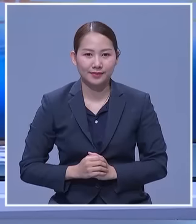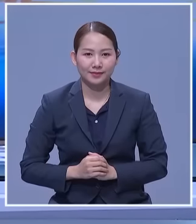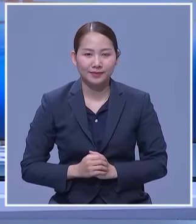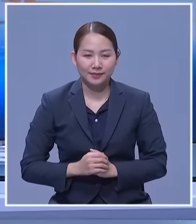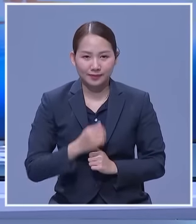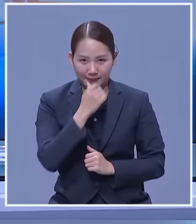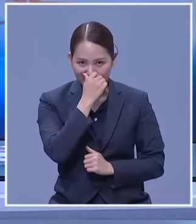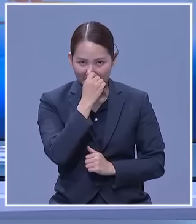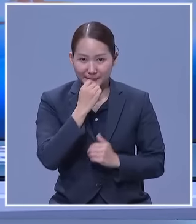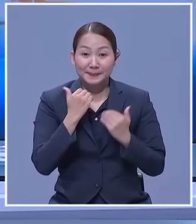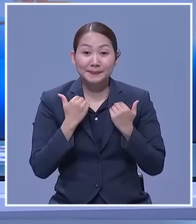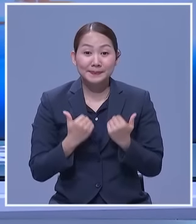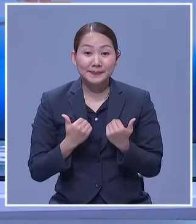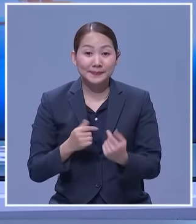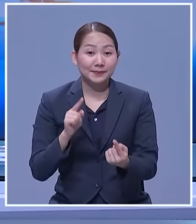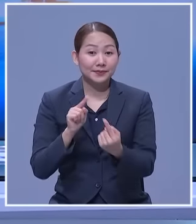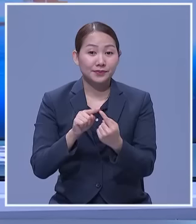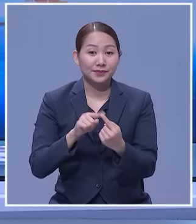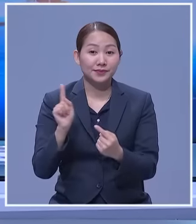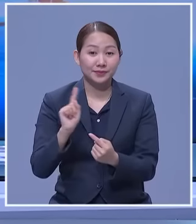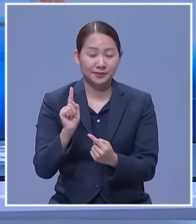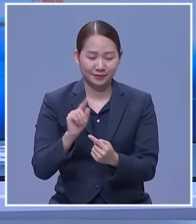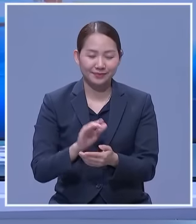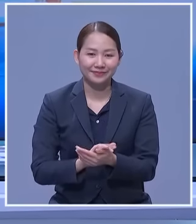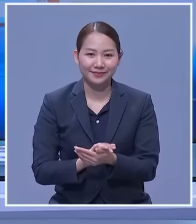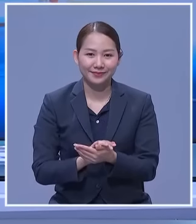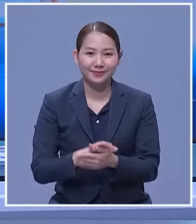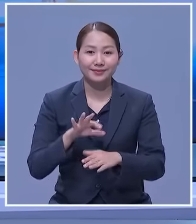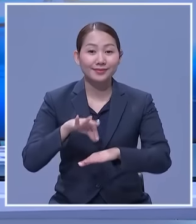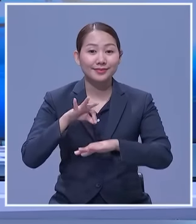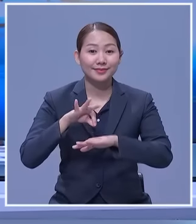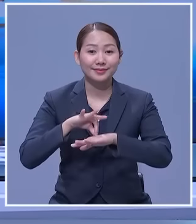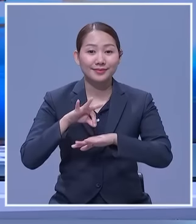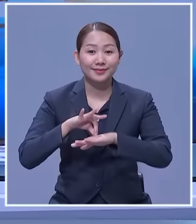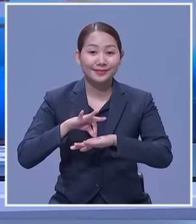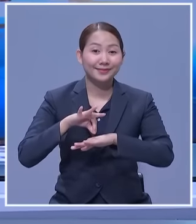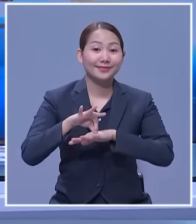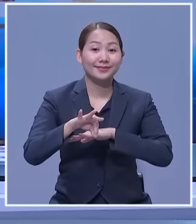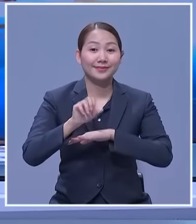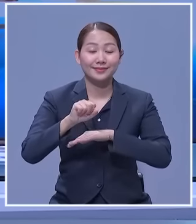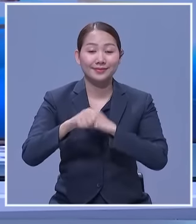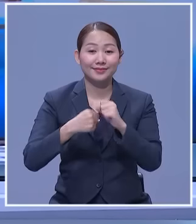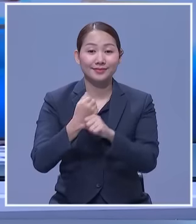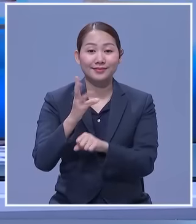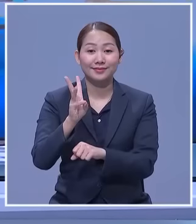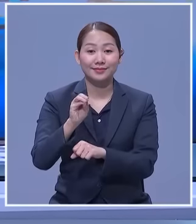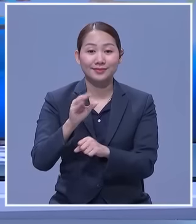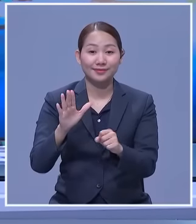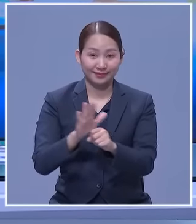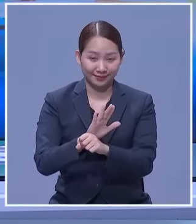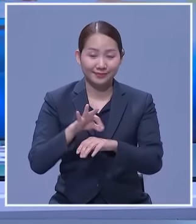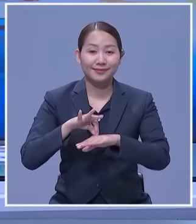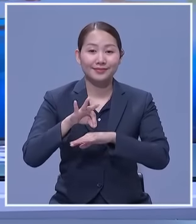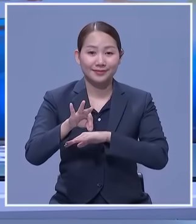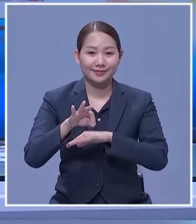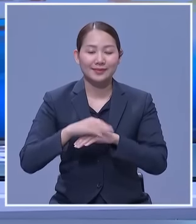เรื่องของการเกษียณอายุราชการนะคะในแวดวงข้าราชการตำรวจก็เช่นเดียวกันค่ะเมื่อคืนทางสำนักงานตำรวจแห่งชาติก็ได้มีการจั